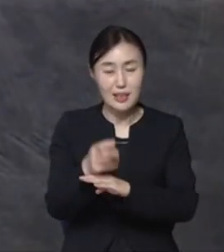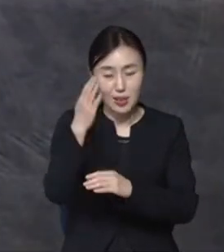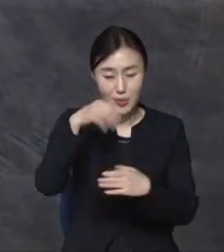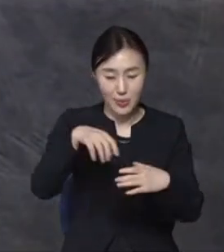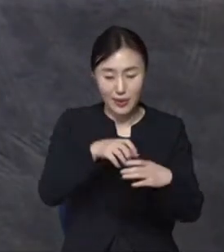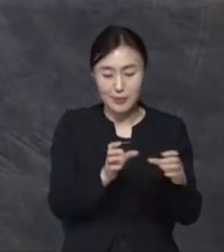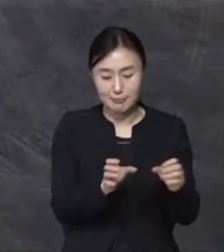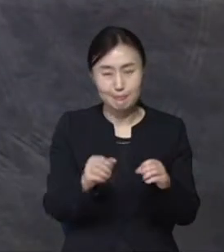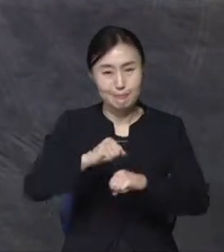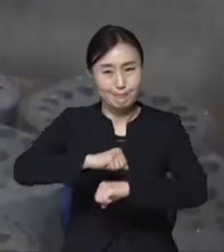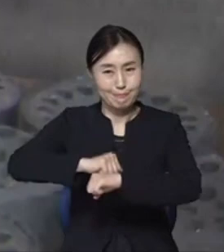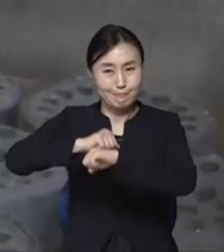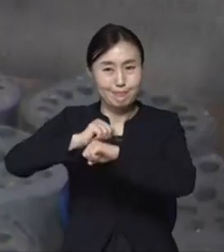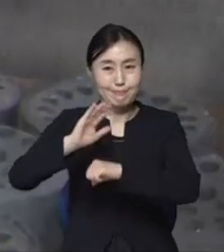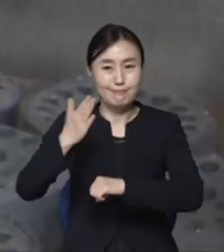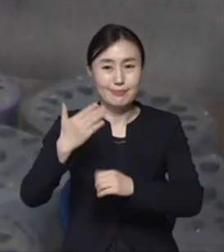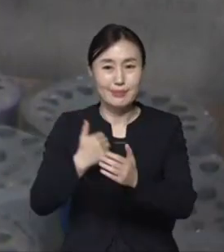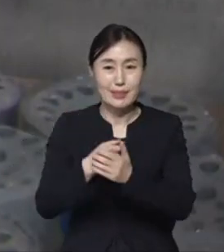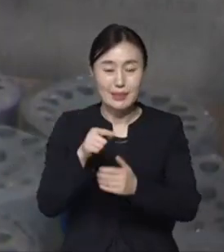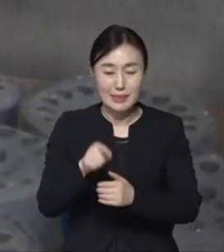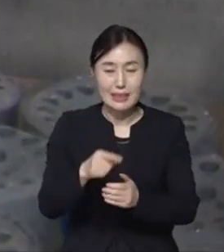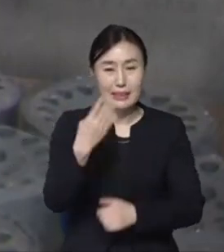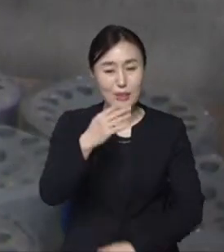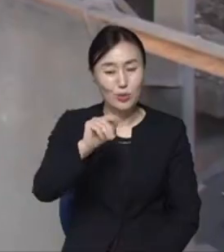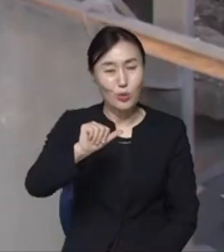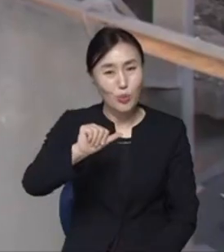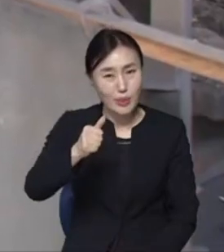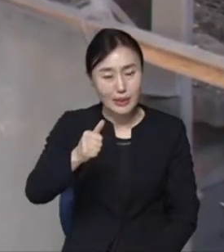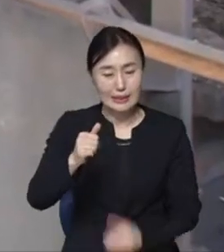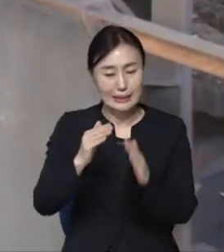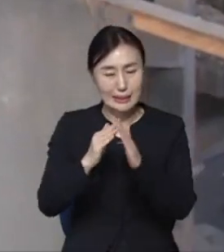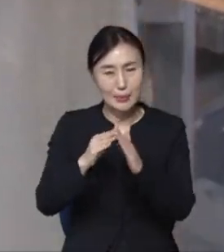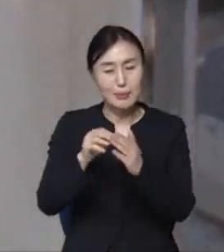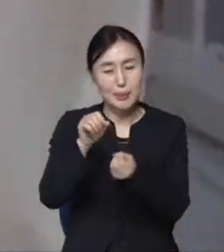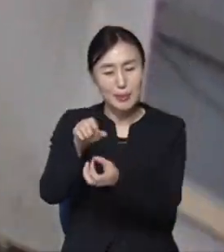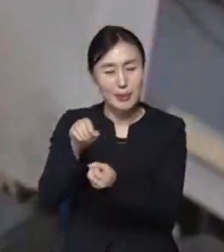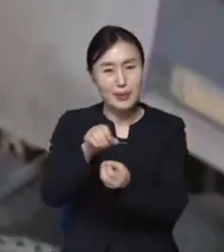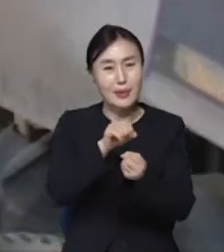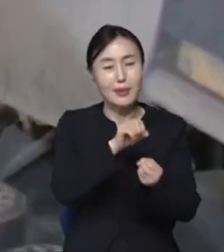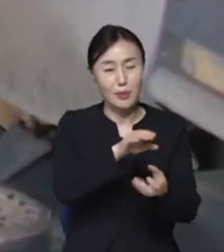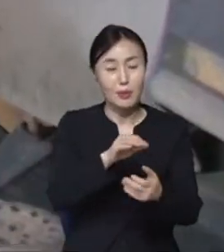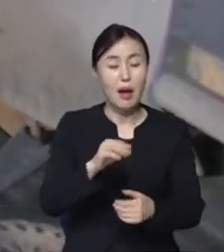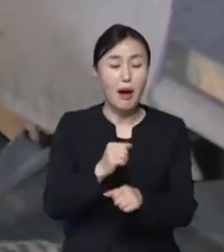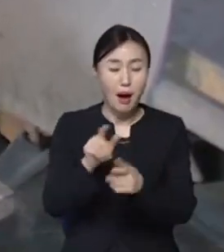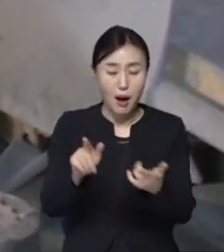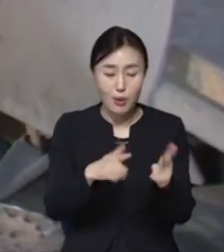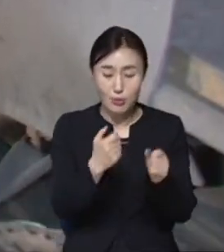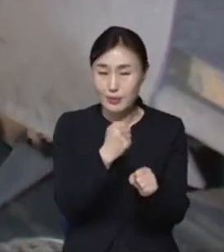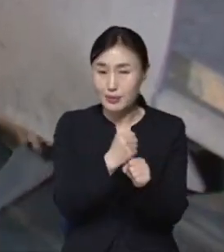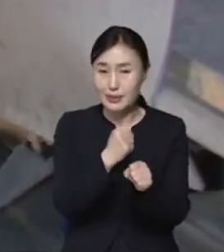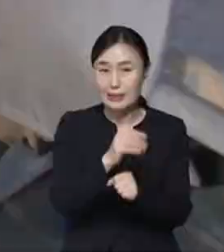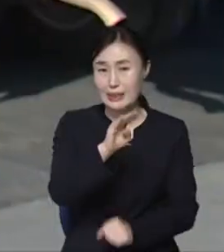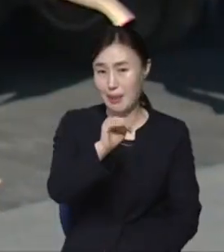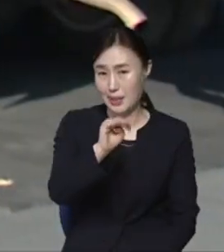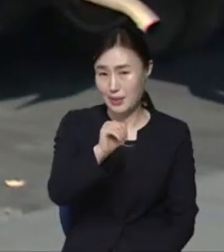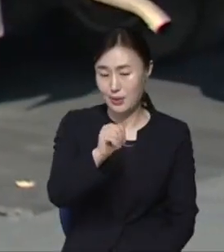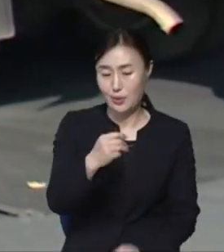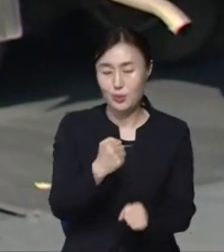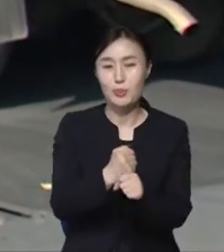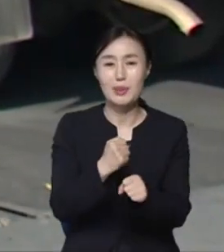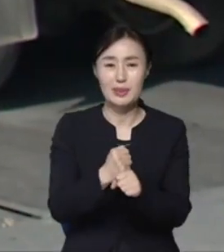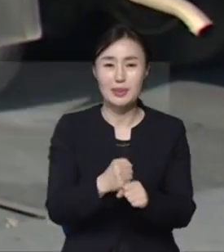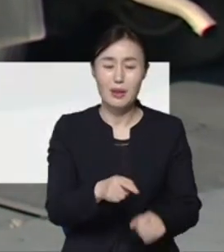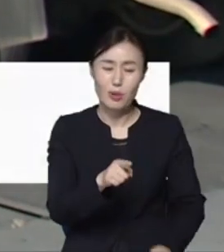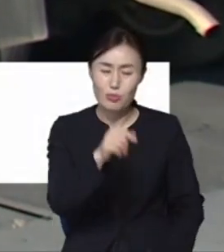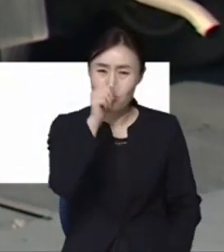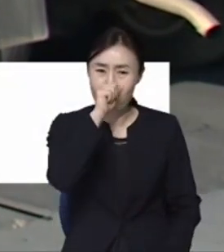전남 4,500가구에 온기를 전하로 흩어집니다. 하루에 생산되는 양은 4만 장에 이릅니다. 참 좋죠.